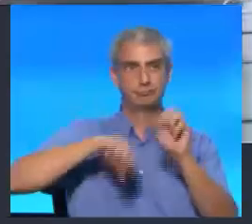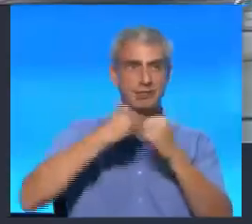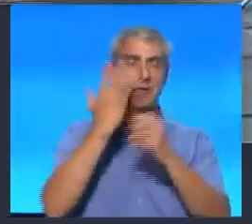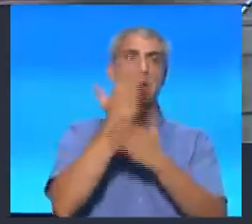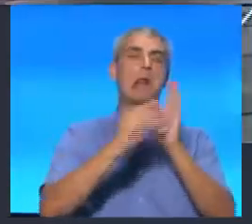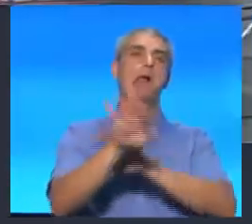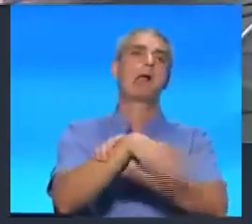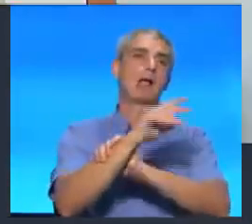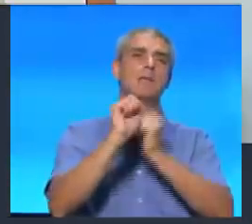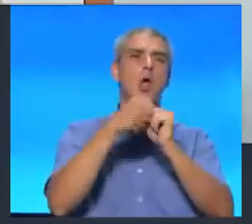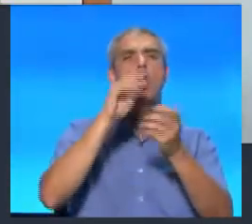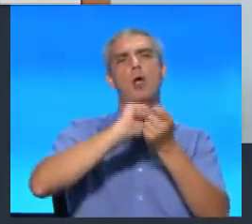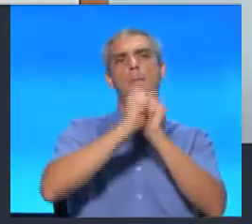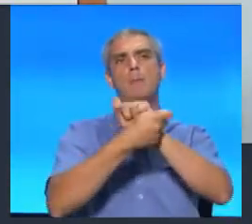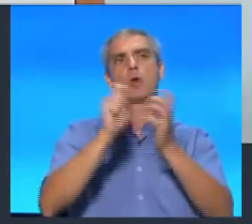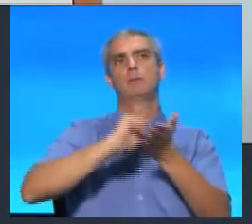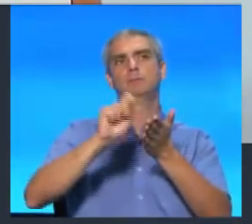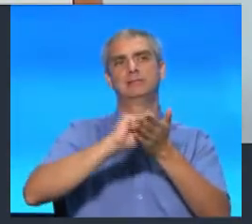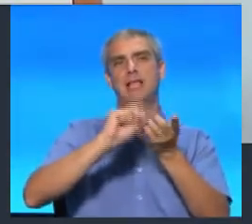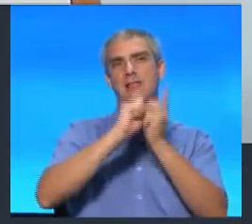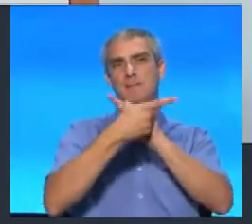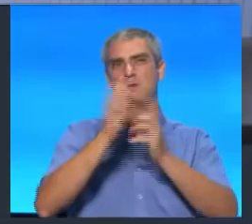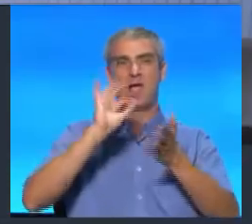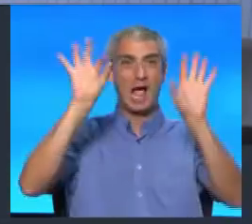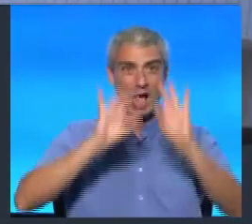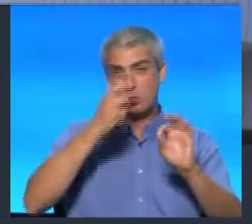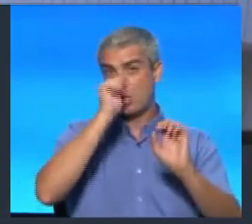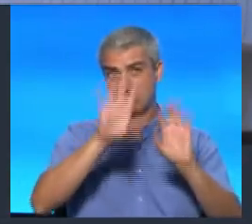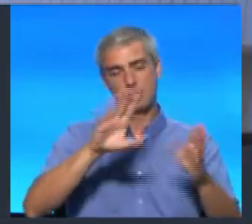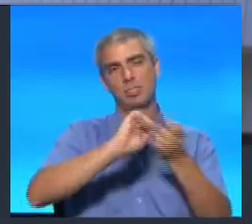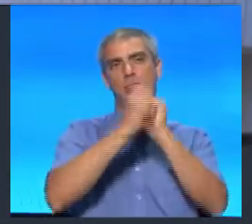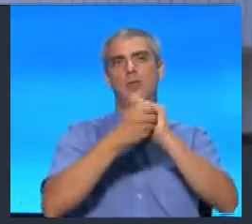או מאוכלסים במשרדים שנכנסו במקום החנויות שננטשו.